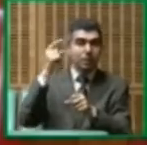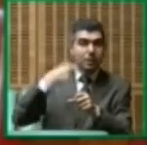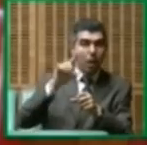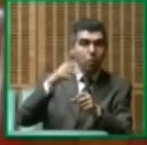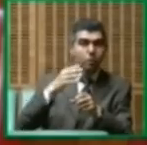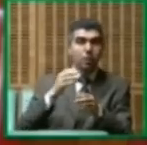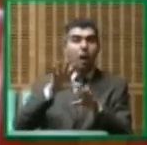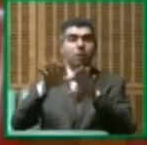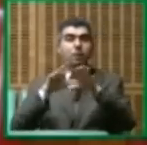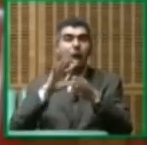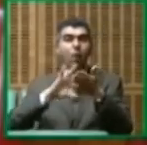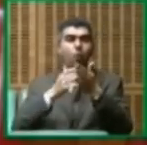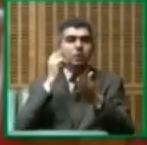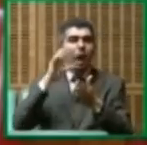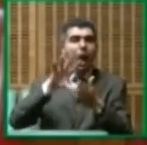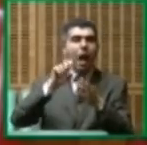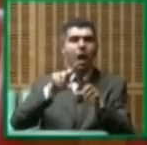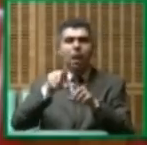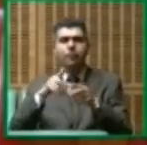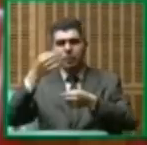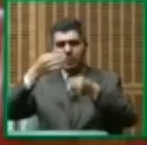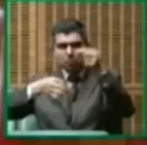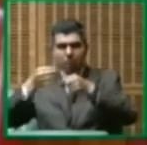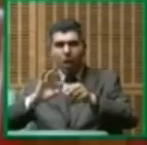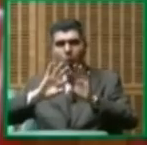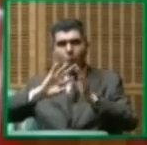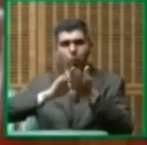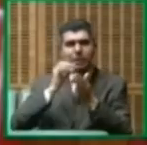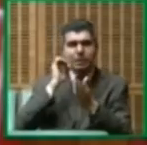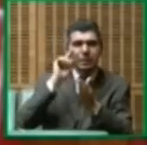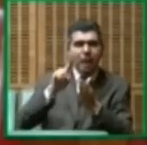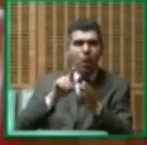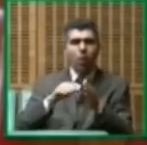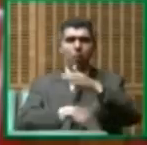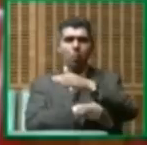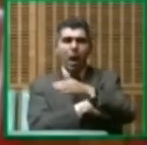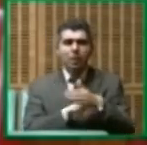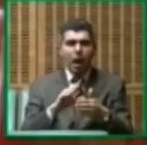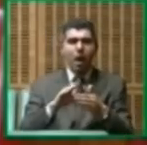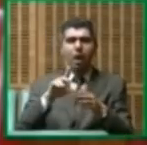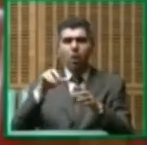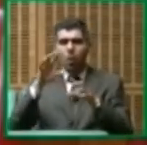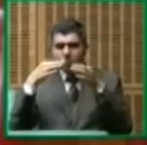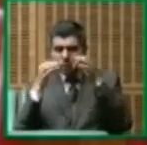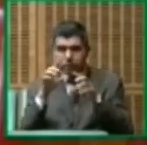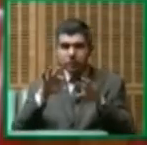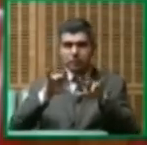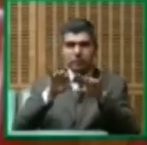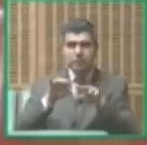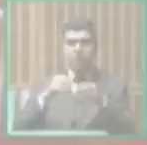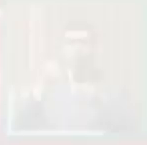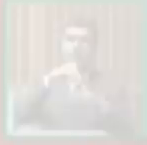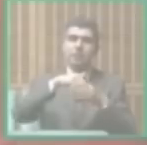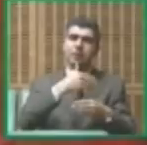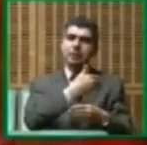مشرفين مركزيين وجهويين ومراقبين وأعوان خرائطيين وأعوان مكلفين بنظام المعلومات الجغرافية وسائقين وسيارات